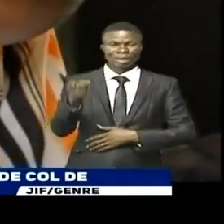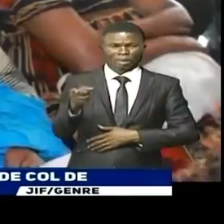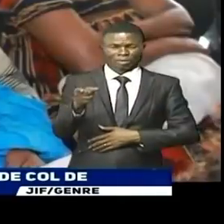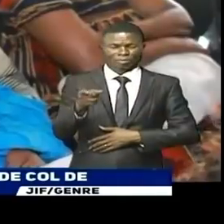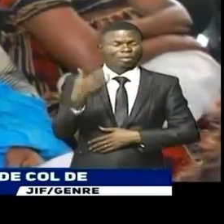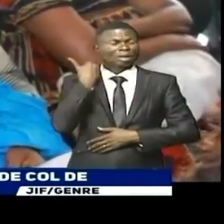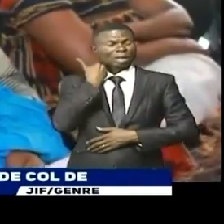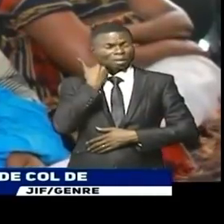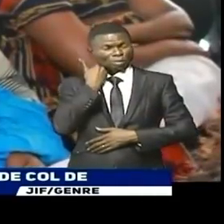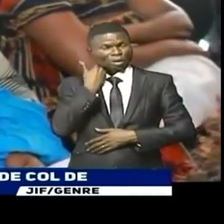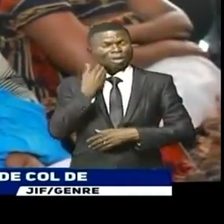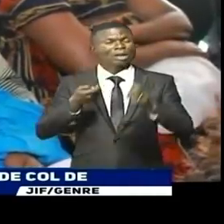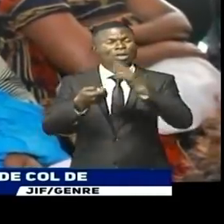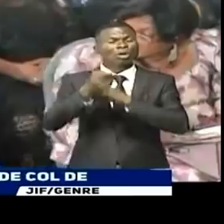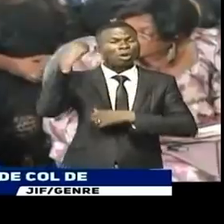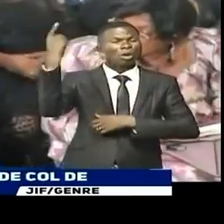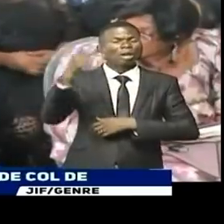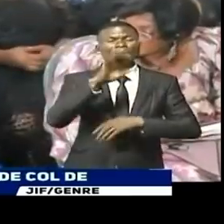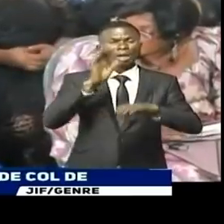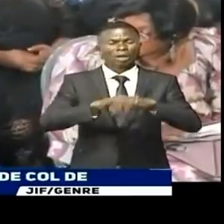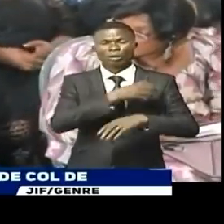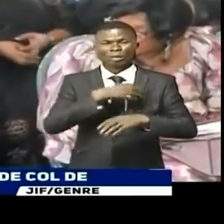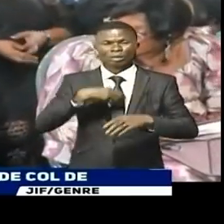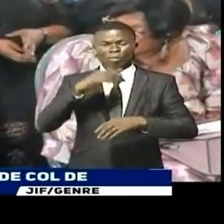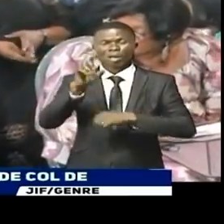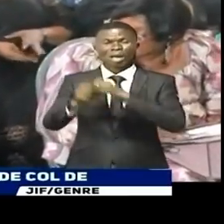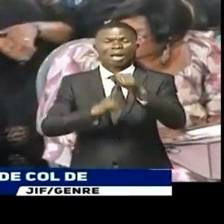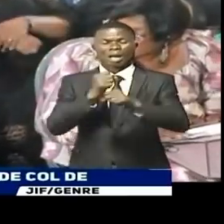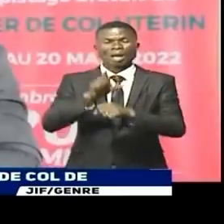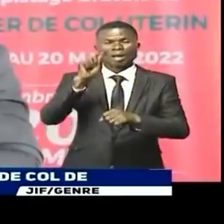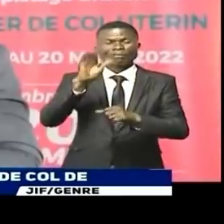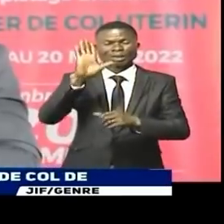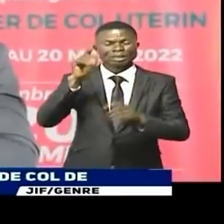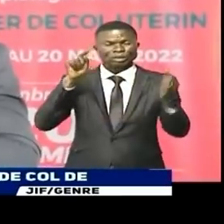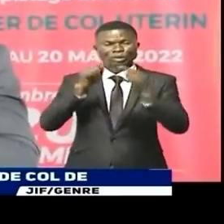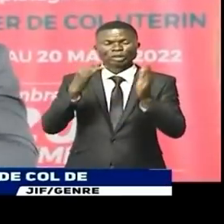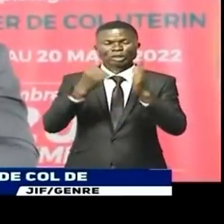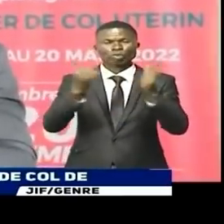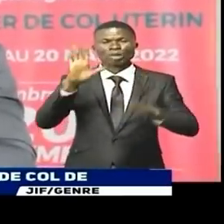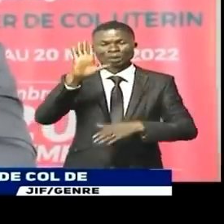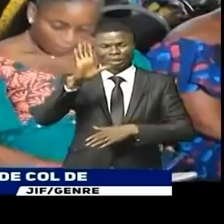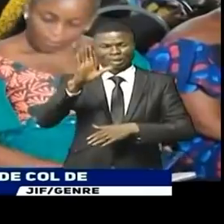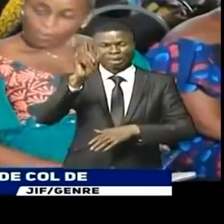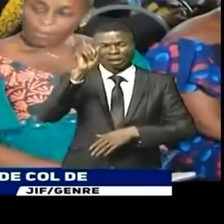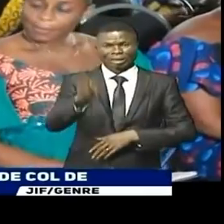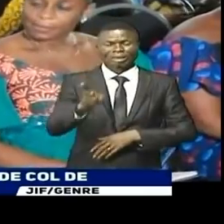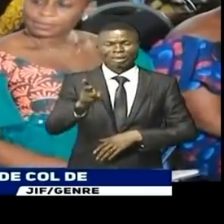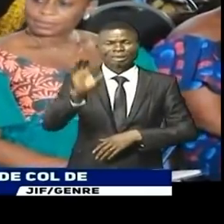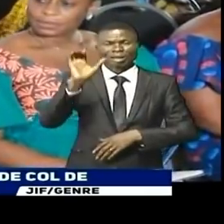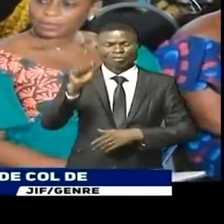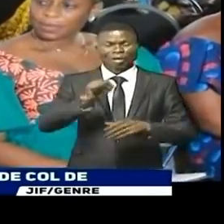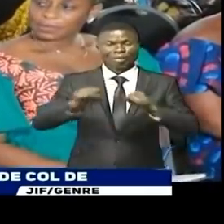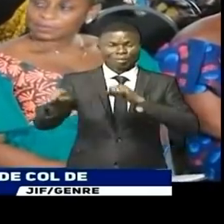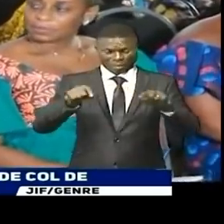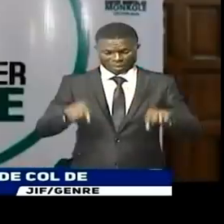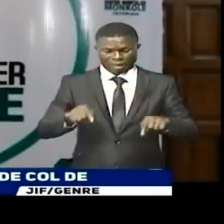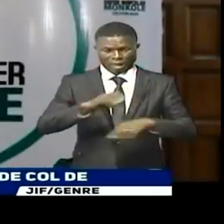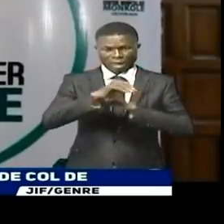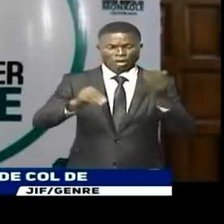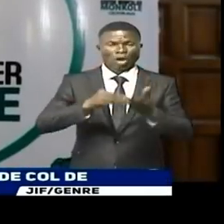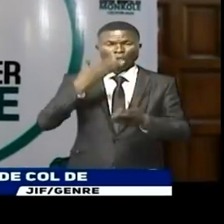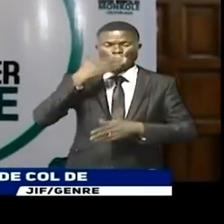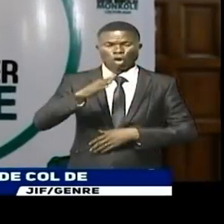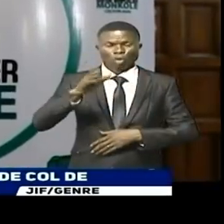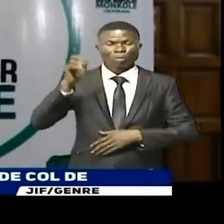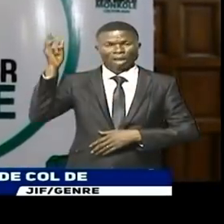qui pour monter les femmes âgées de 25 ans jusqu'à 65 ans au finish 200 femmes seront diagnostiqués ici au centre hospitalier mon